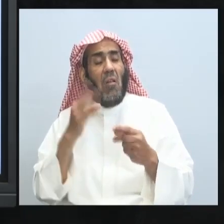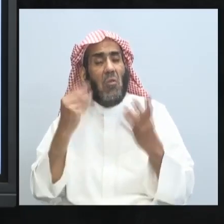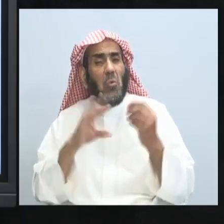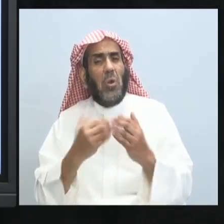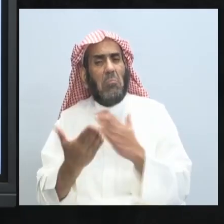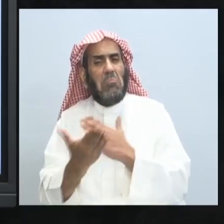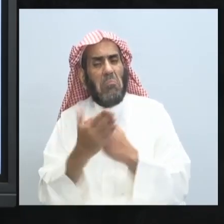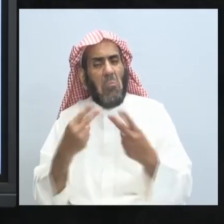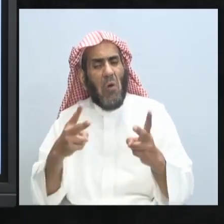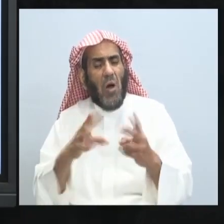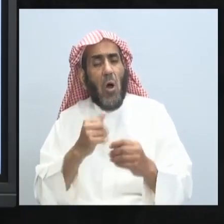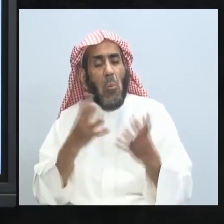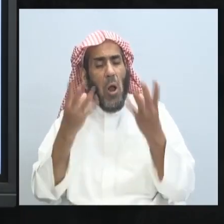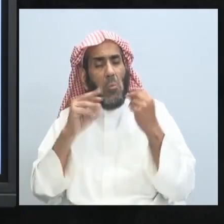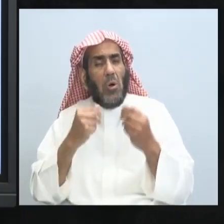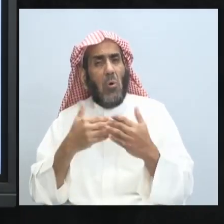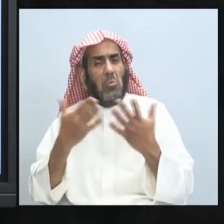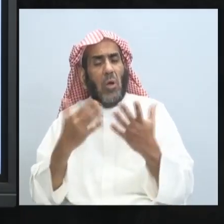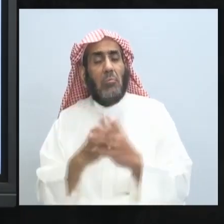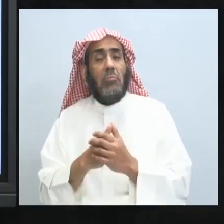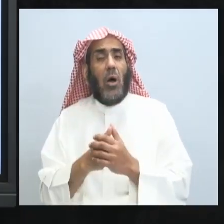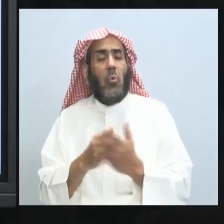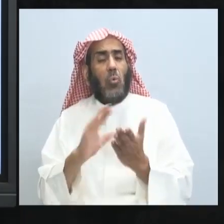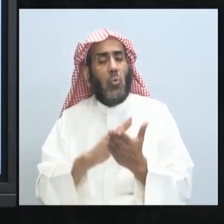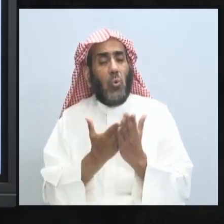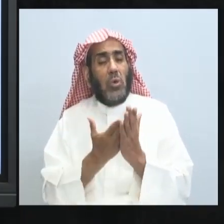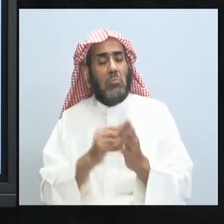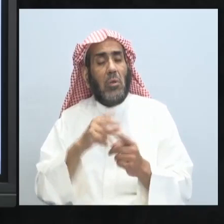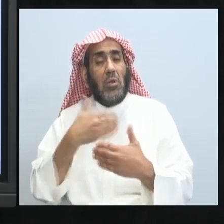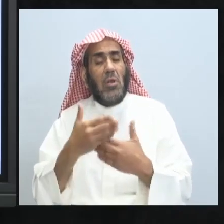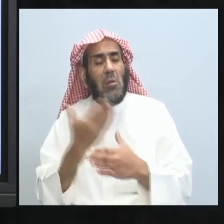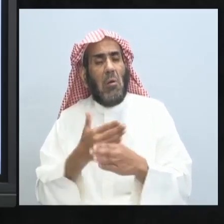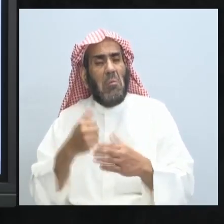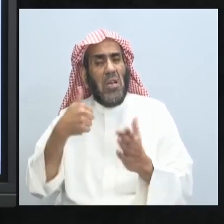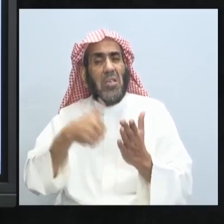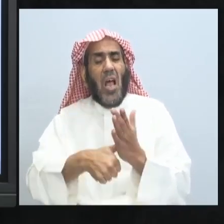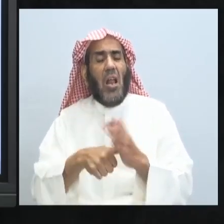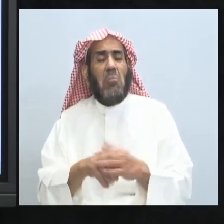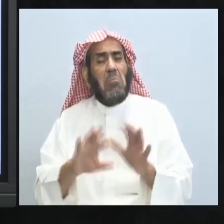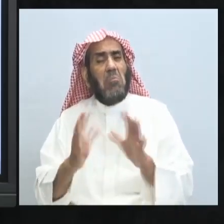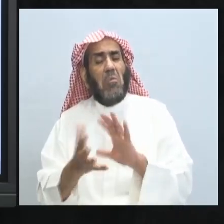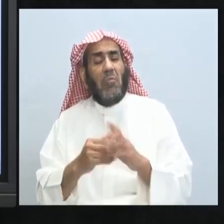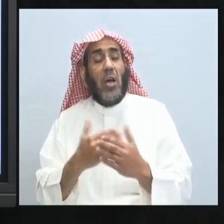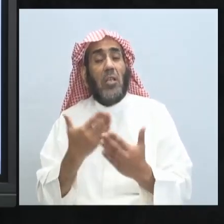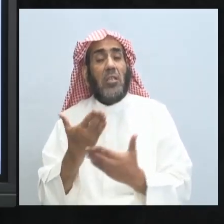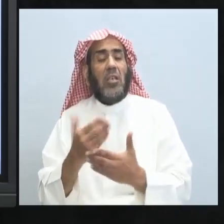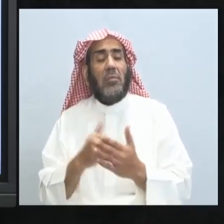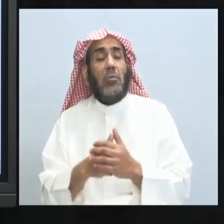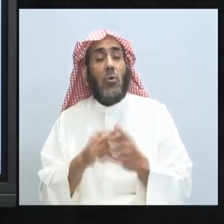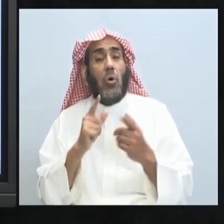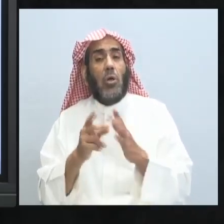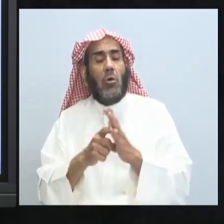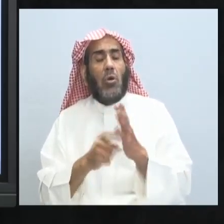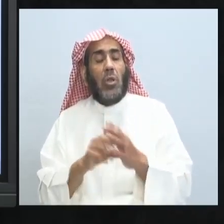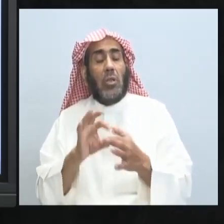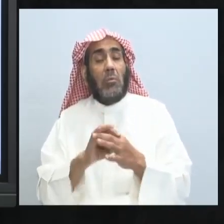تصاريح او معلومات او ابداء مثلا رخص وبالتالي بسبب الجهل في هذه التصاريح وهذا ايضا